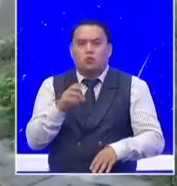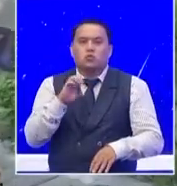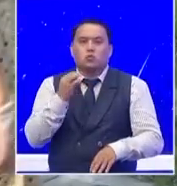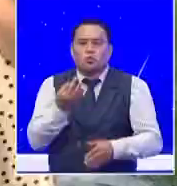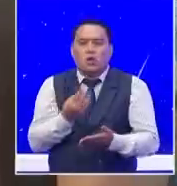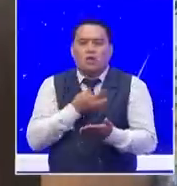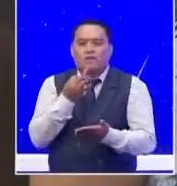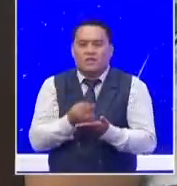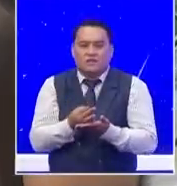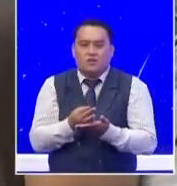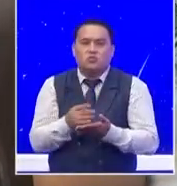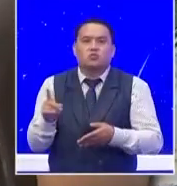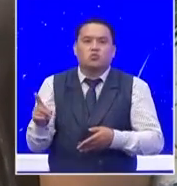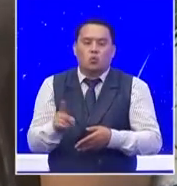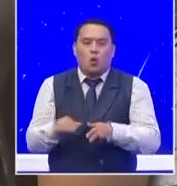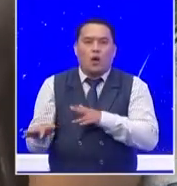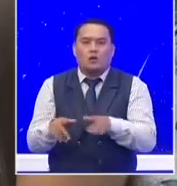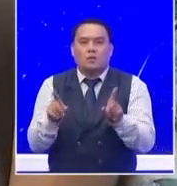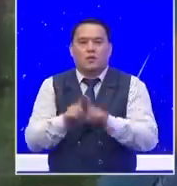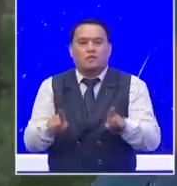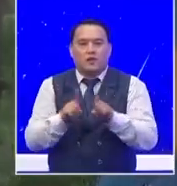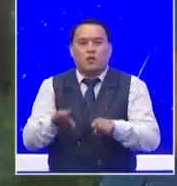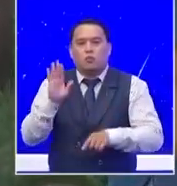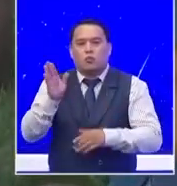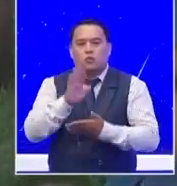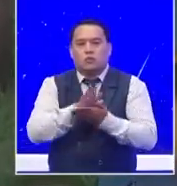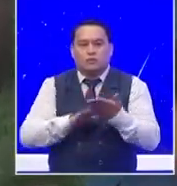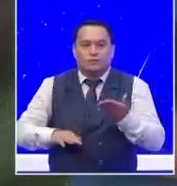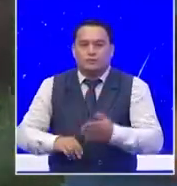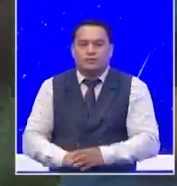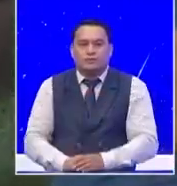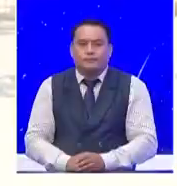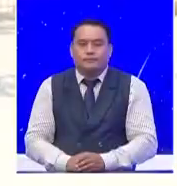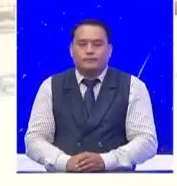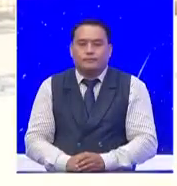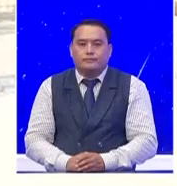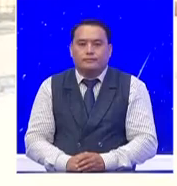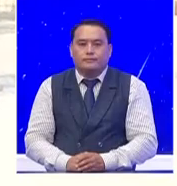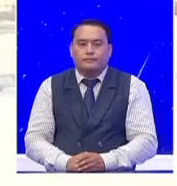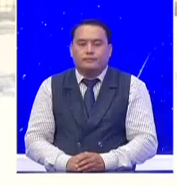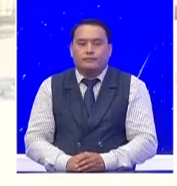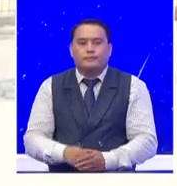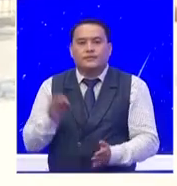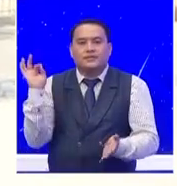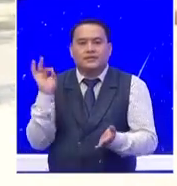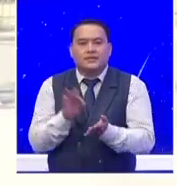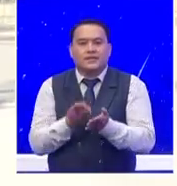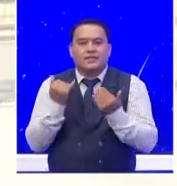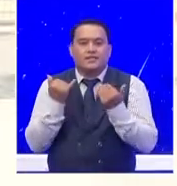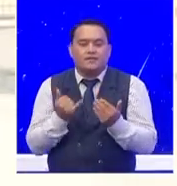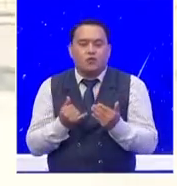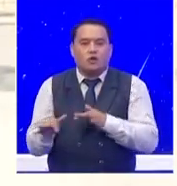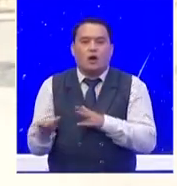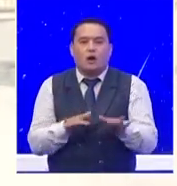социальной ответственности. Добавим, акция неодноразовая. Работа в данном направлении продолжается. Цель сегодняшней акции, которая